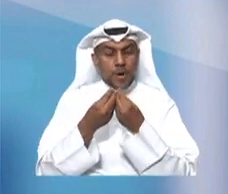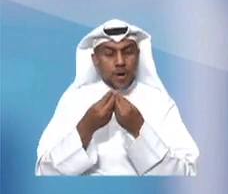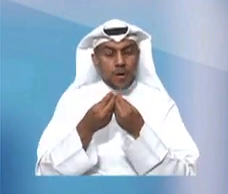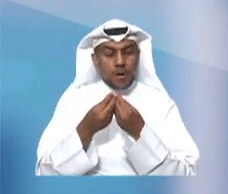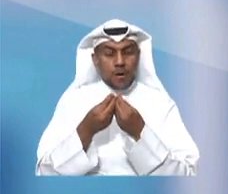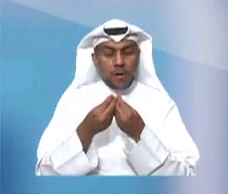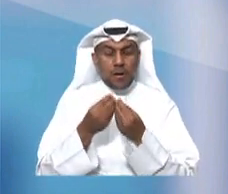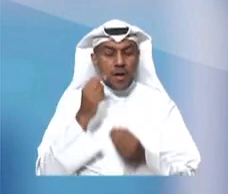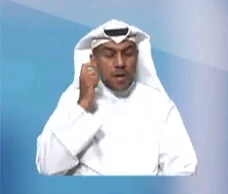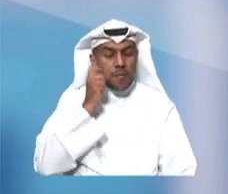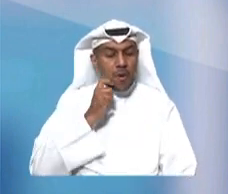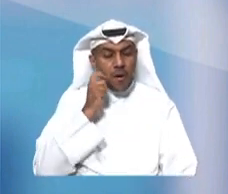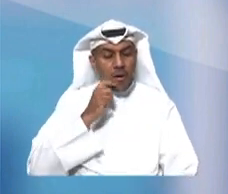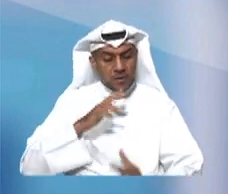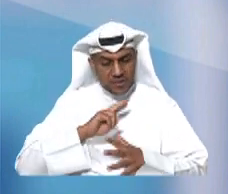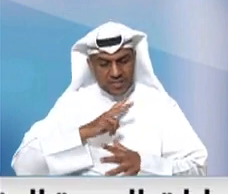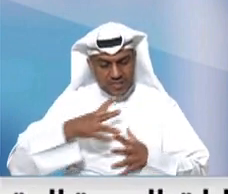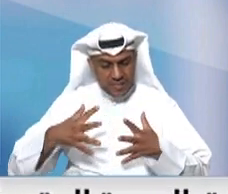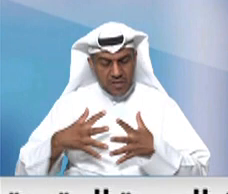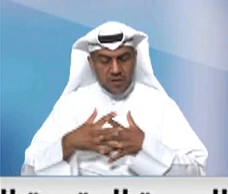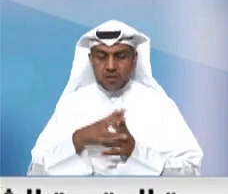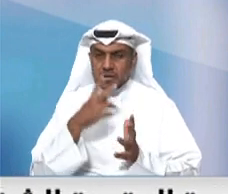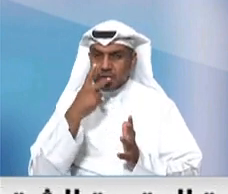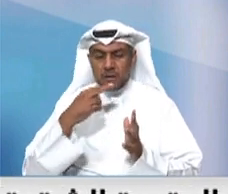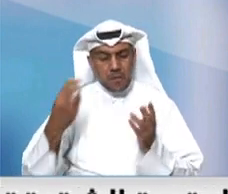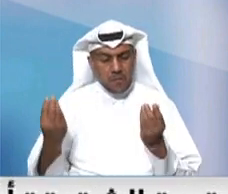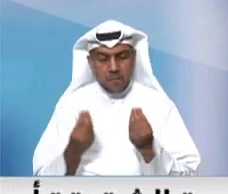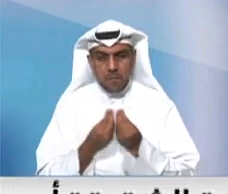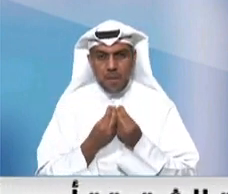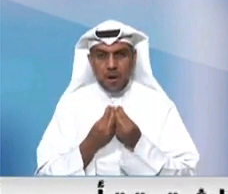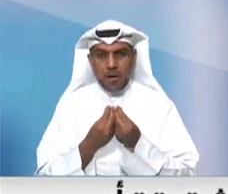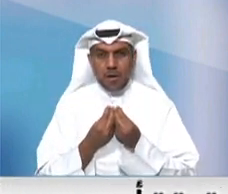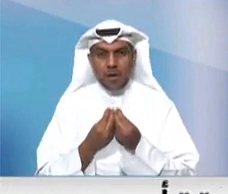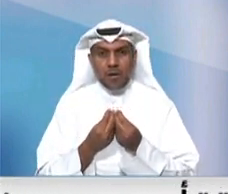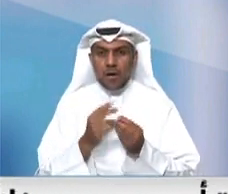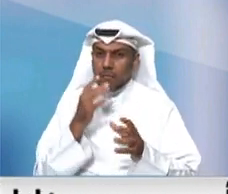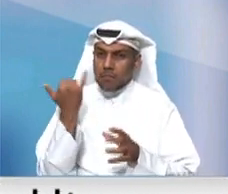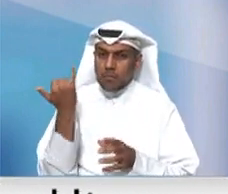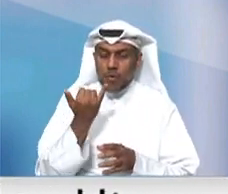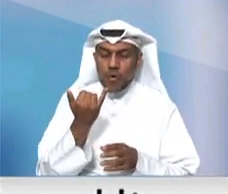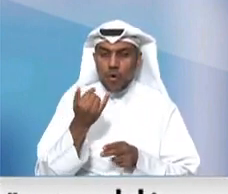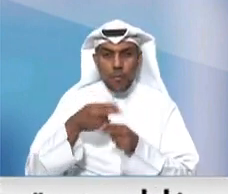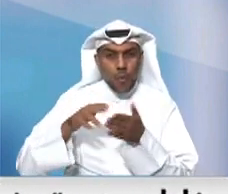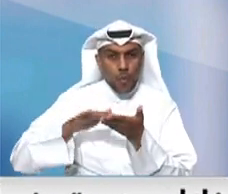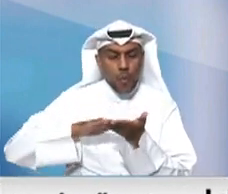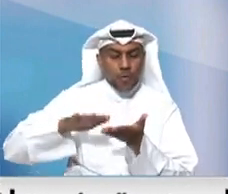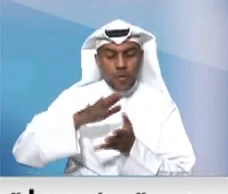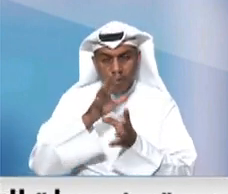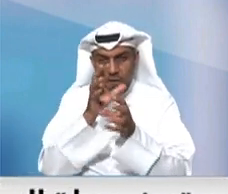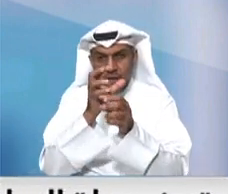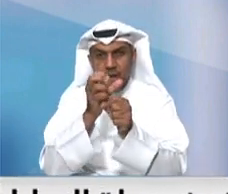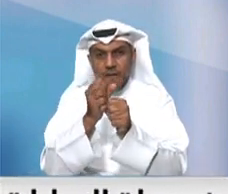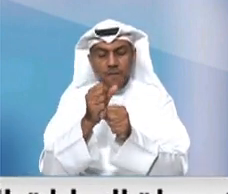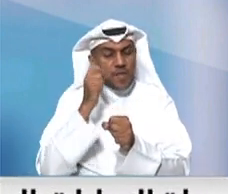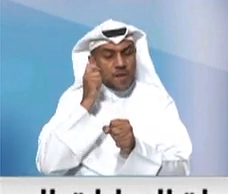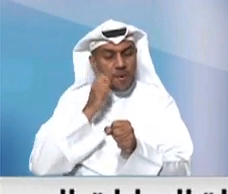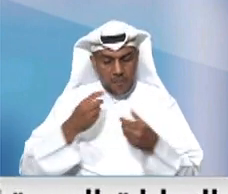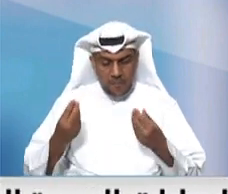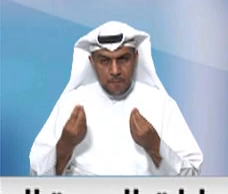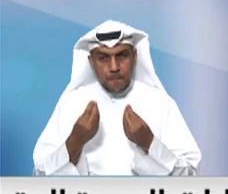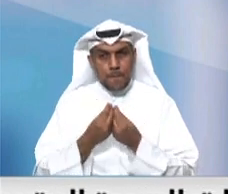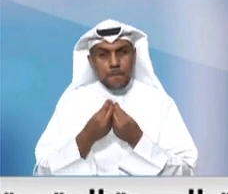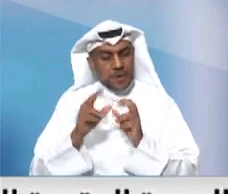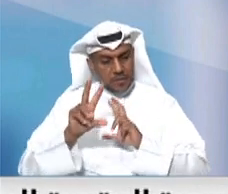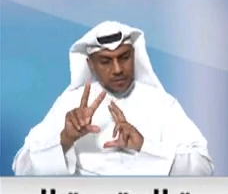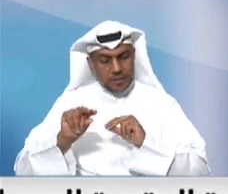دوله الكويت لكافه الاجراءات والقرارات التي اتخذتها للحفاظ على استقرارها اكدا سموه بان استقرار